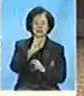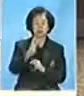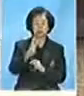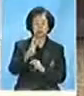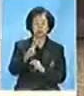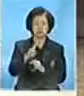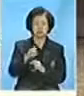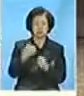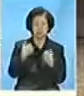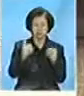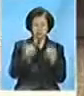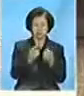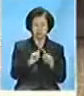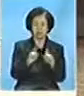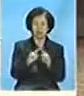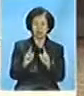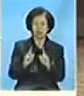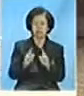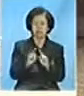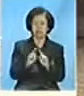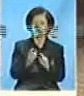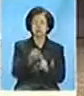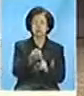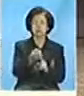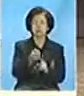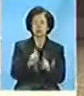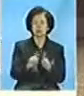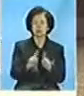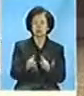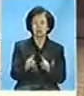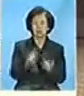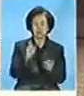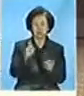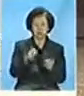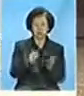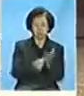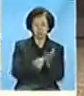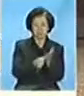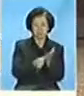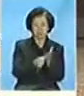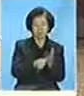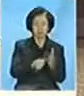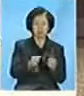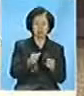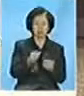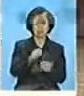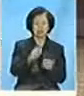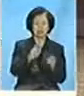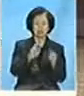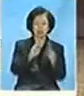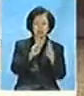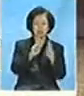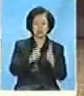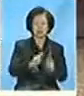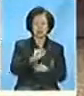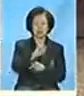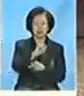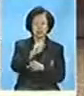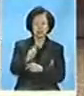านั้นมีอะไรต้องแก้ไขเยอะเช่นระบบ IT ก็ดีระบบห้องประชุมก็ดีระบบการจอดรถก็ดีระบบความสะอ